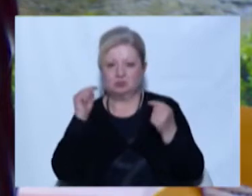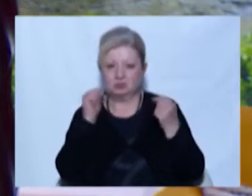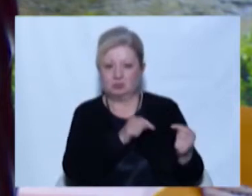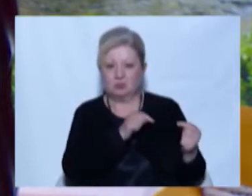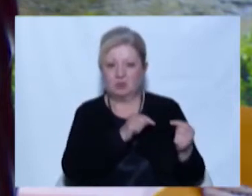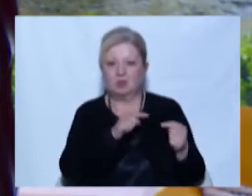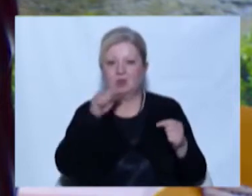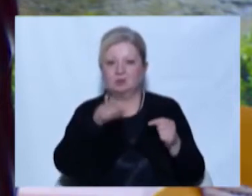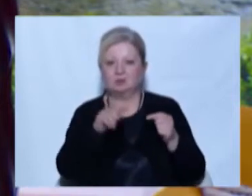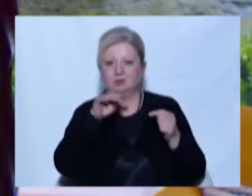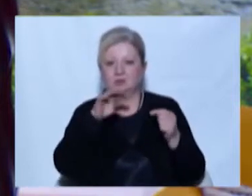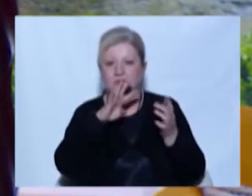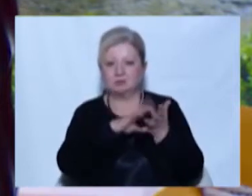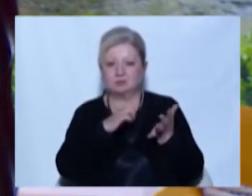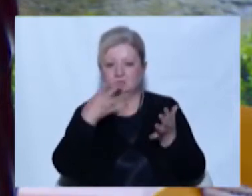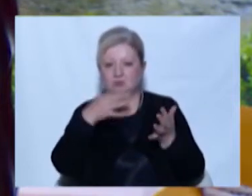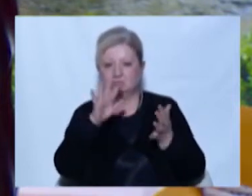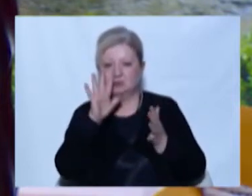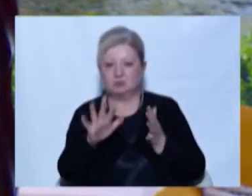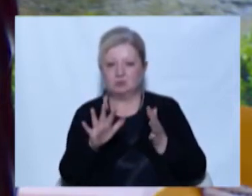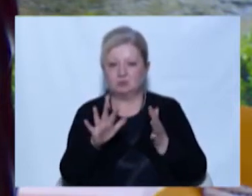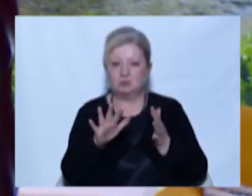რომ 1945 წლის